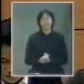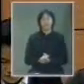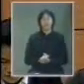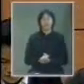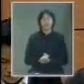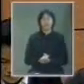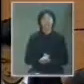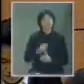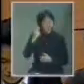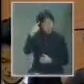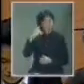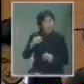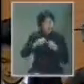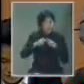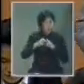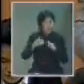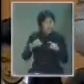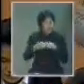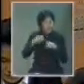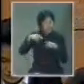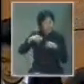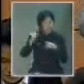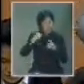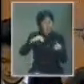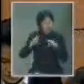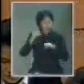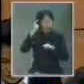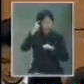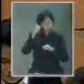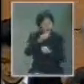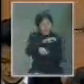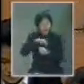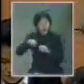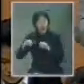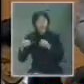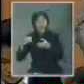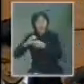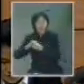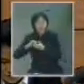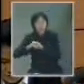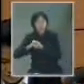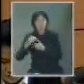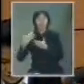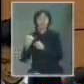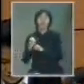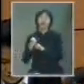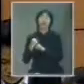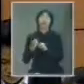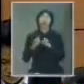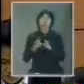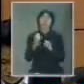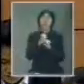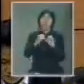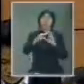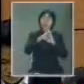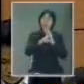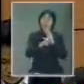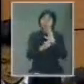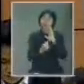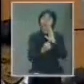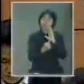ต่รู้แล้วครับดังนั้นกระบวนการจัดการเรื่องงบประมาณจึงเป็นอย่างนี้ครับผมอภิปร